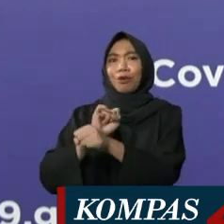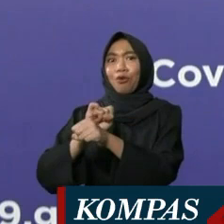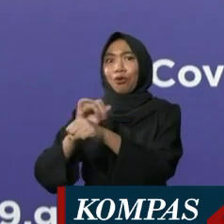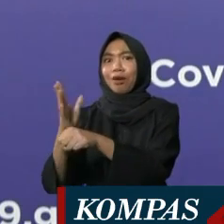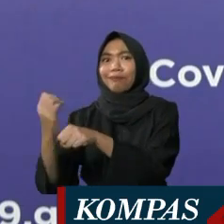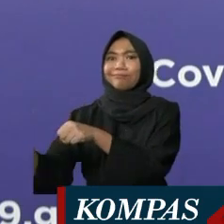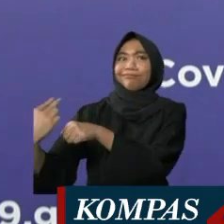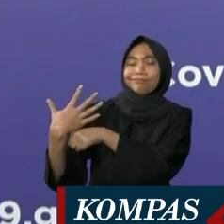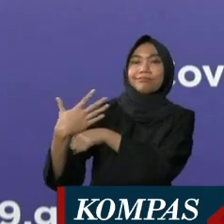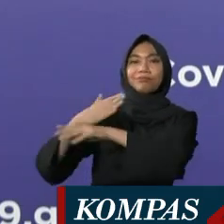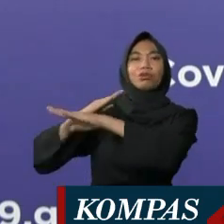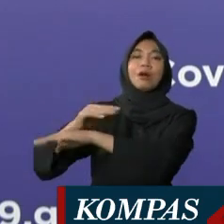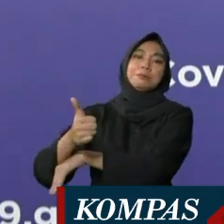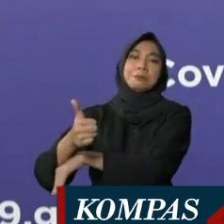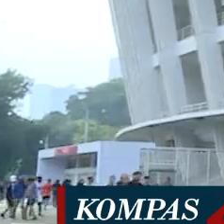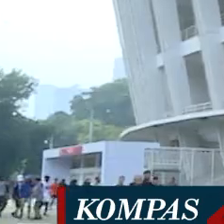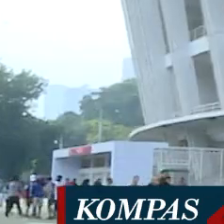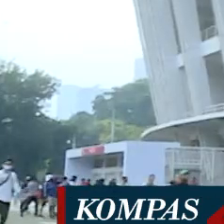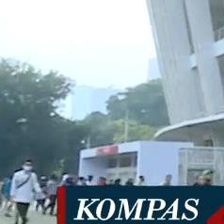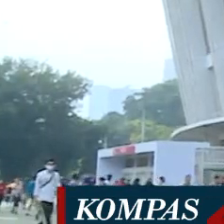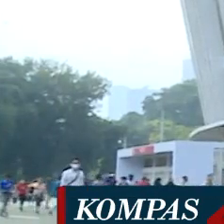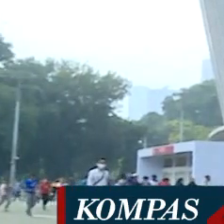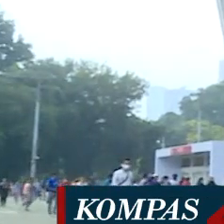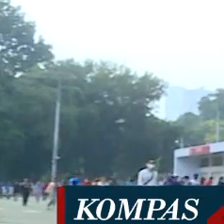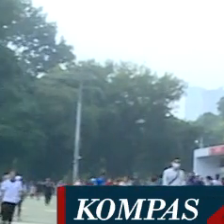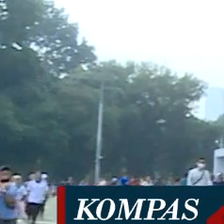dari kemungkinan penularan apa